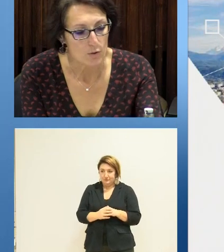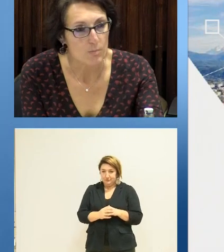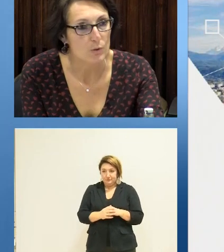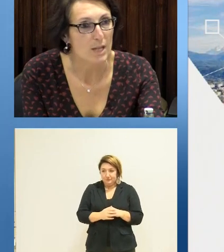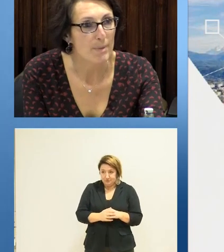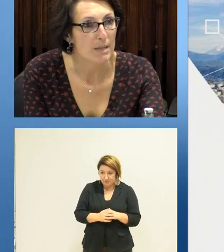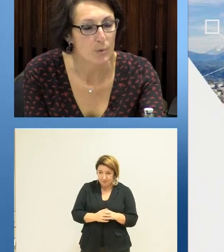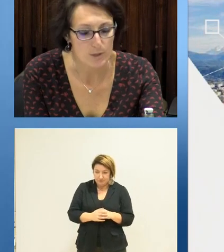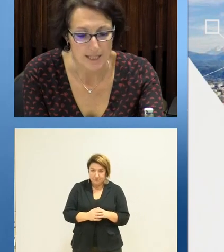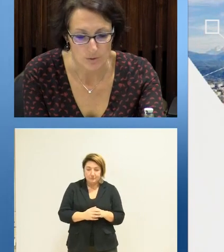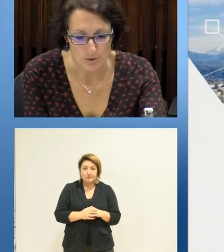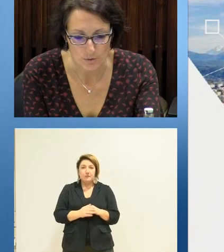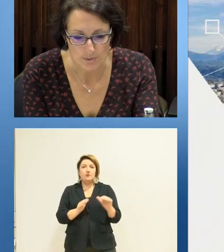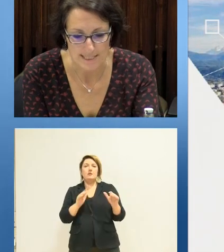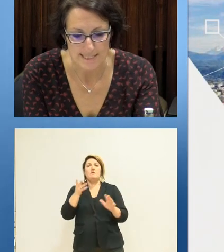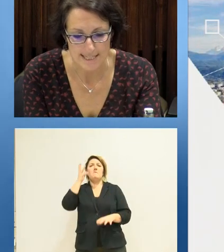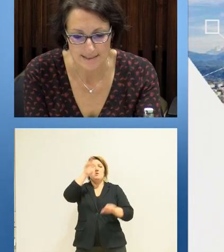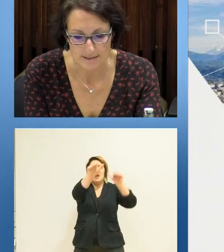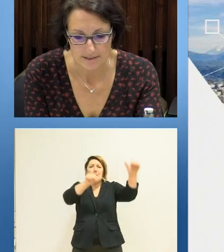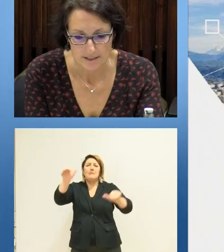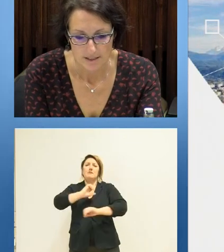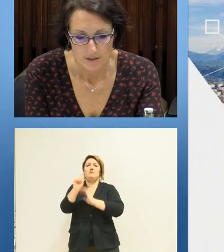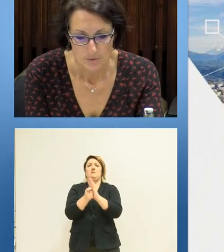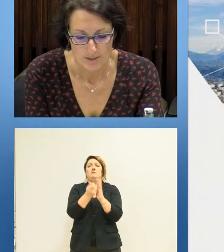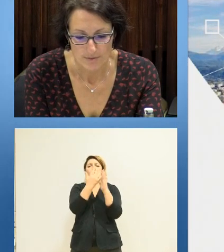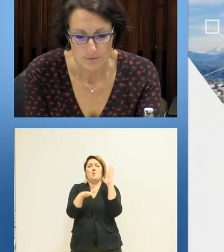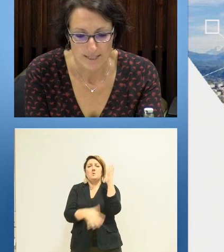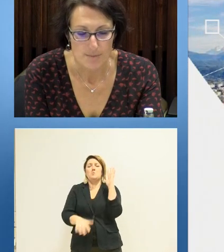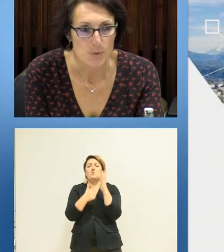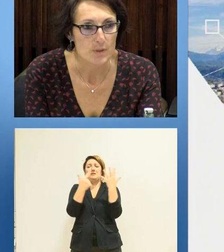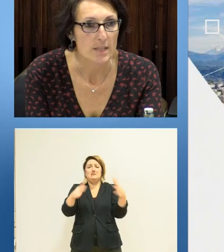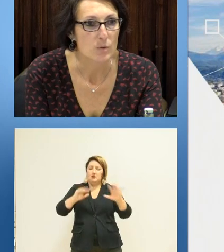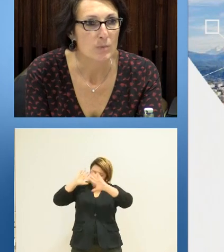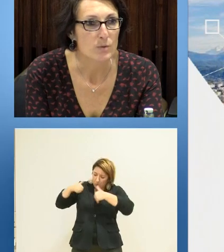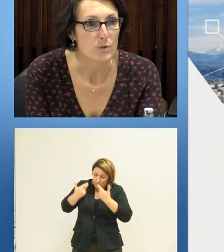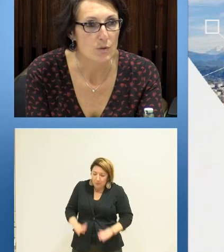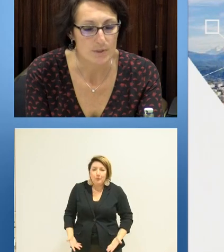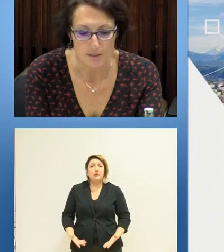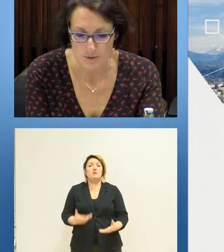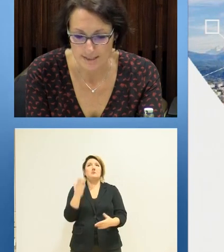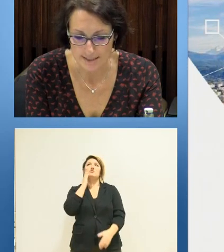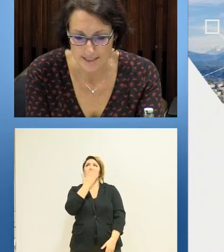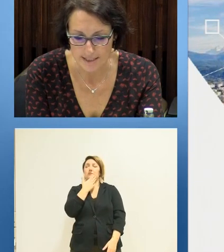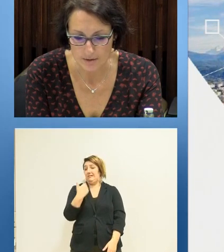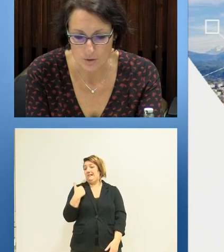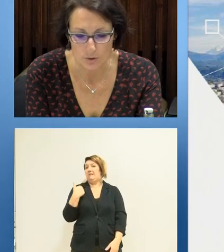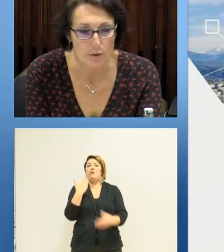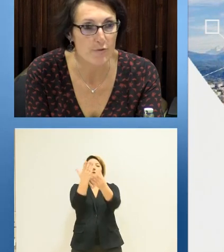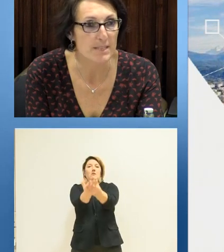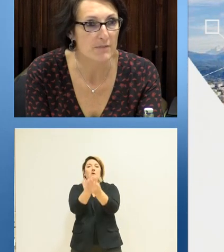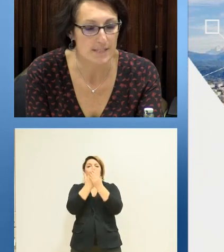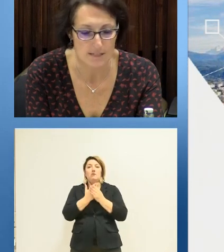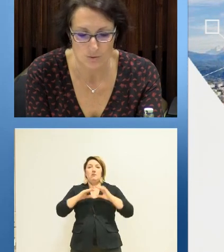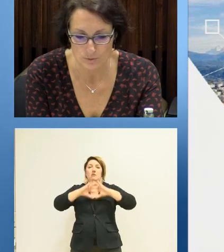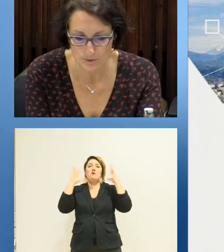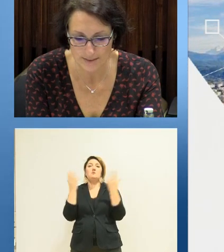le lancement de l'appel à projet à l'automne 2017 nous avons réceptionné au mois de janvier de cette année 39